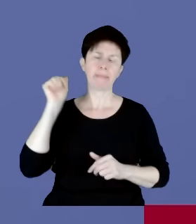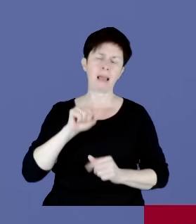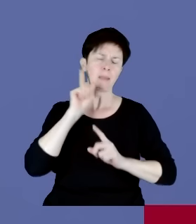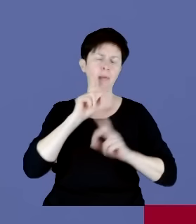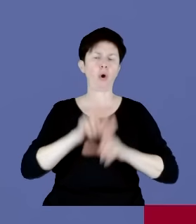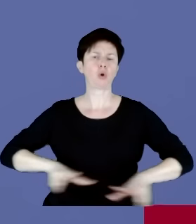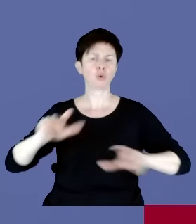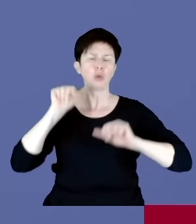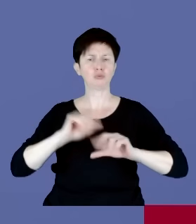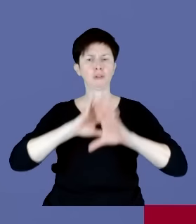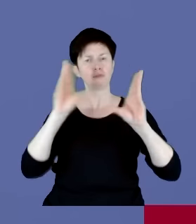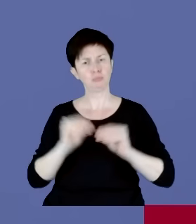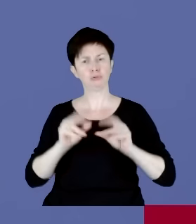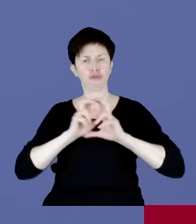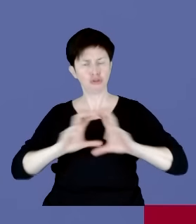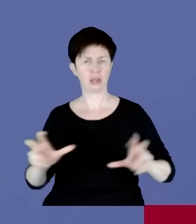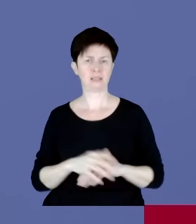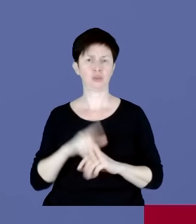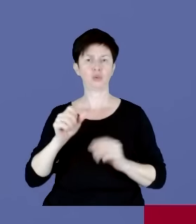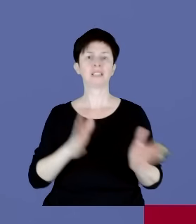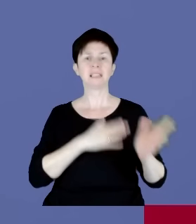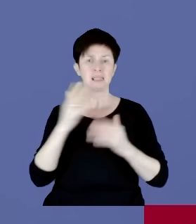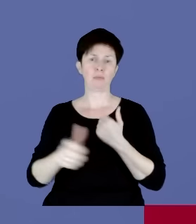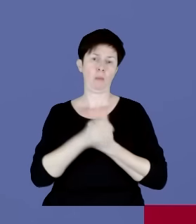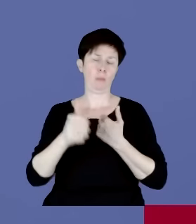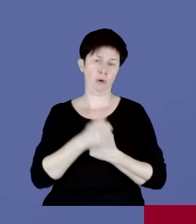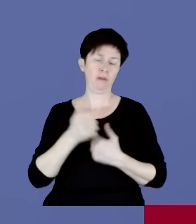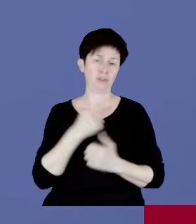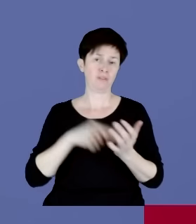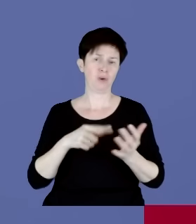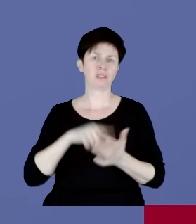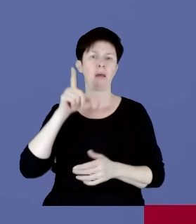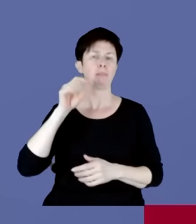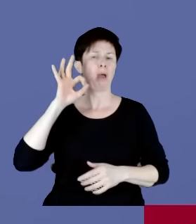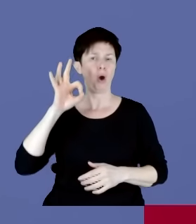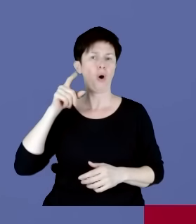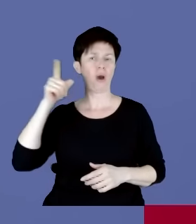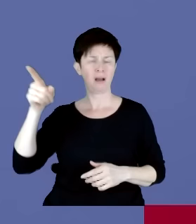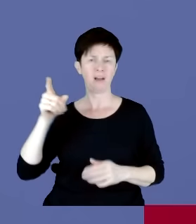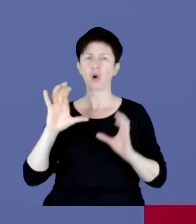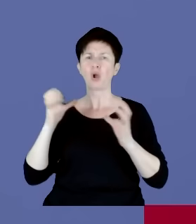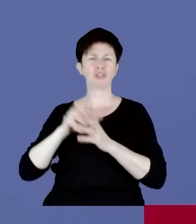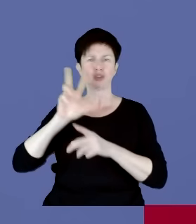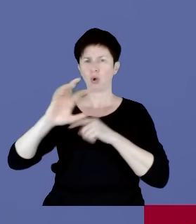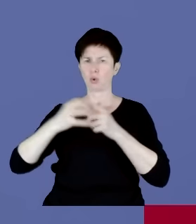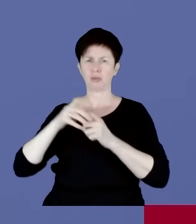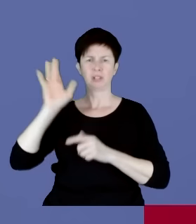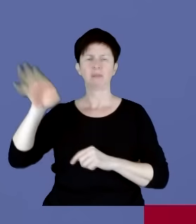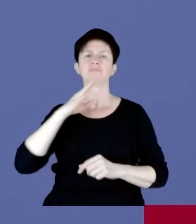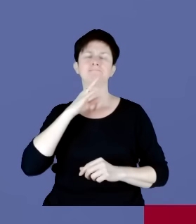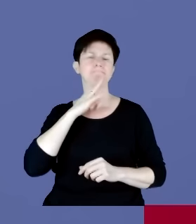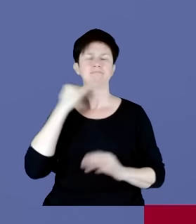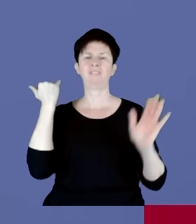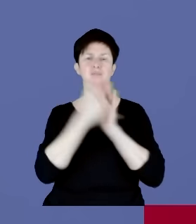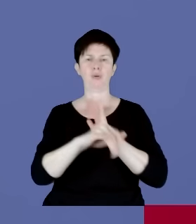jest kolejny argument świadczący o tym, że Platforma Obywatelska, ta koalicja 13 grudnia dzisiaj ma gdzieś te prawa kobiece. Ja już nie